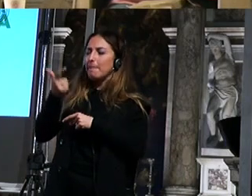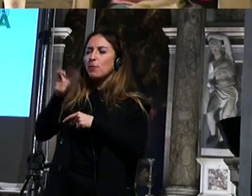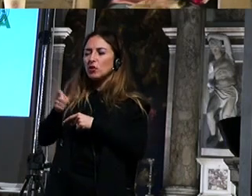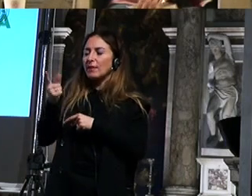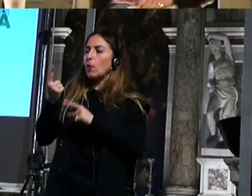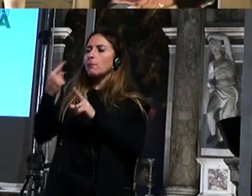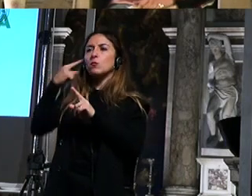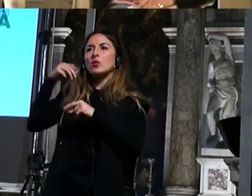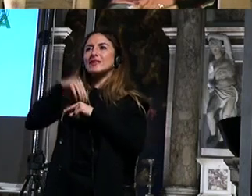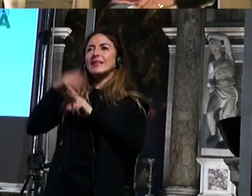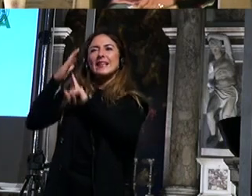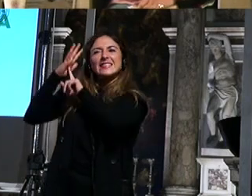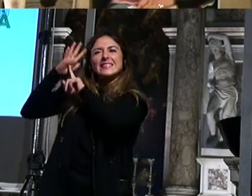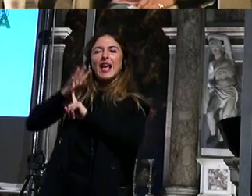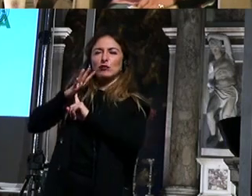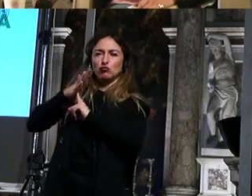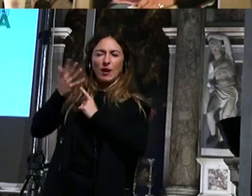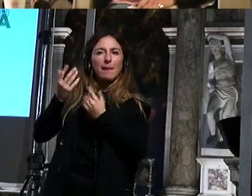ne sono schiacciati?